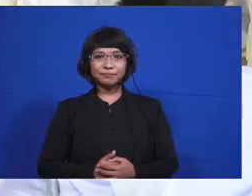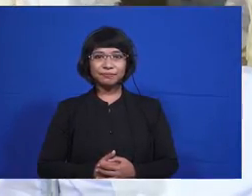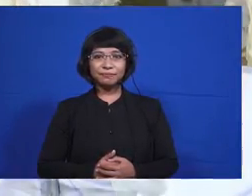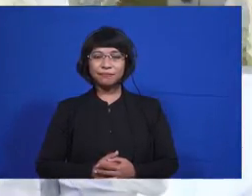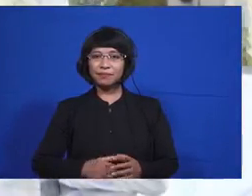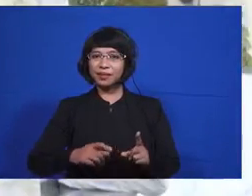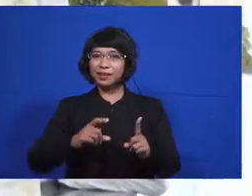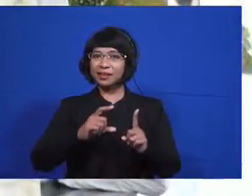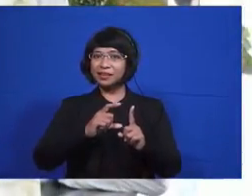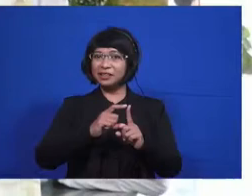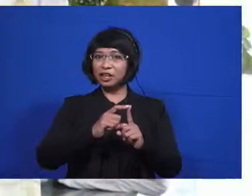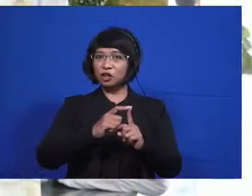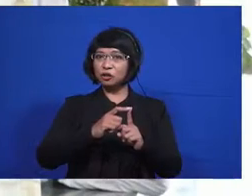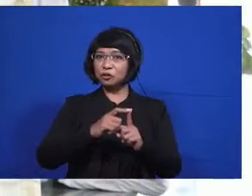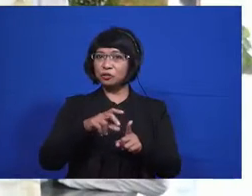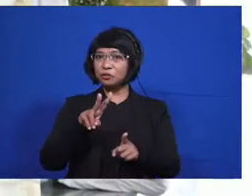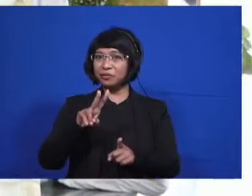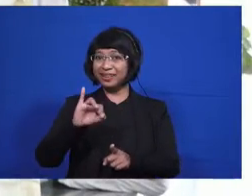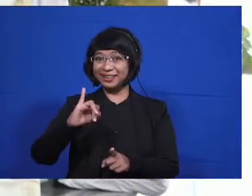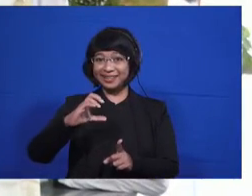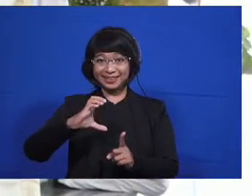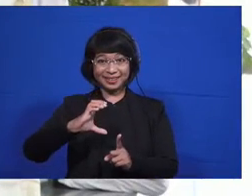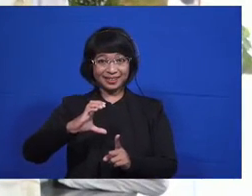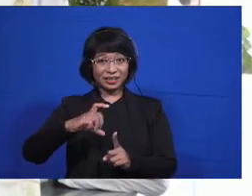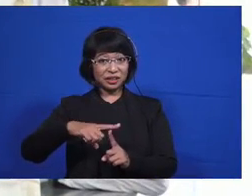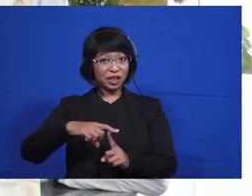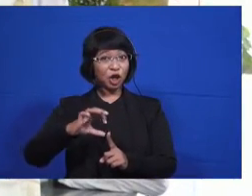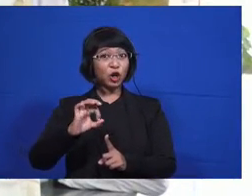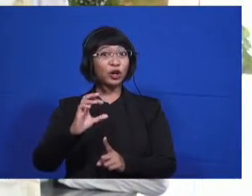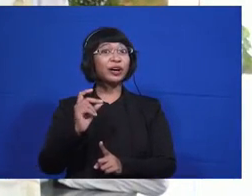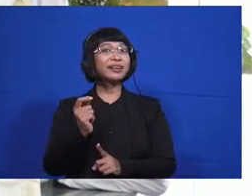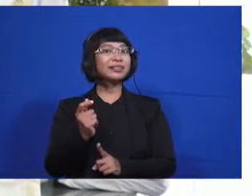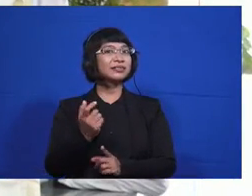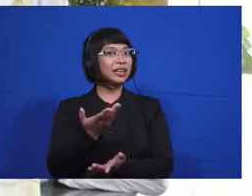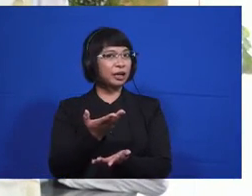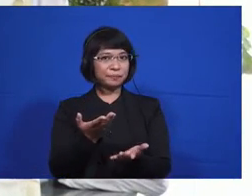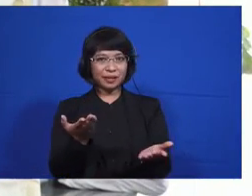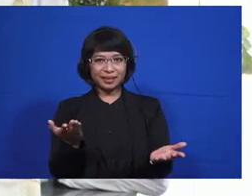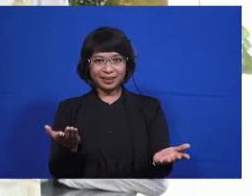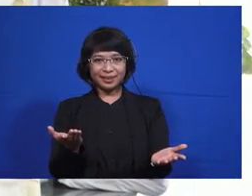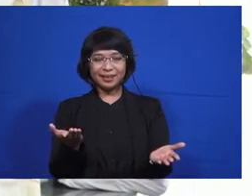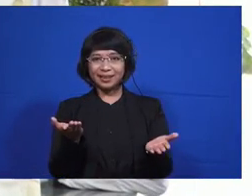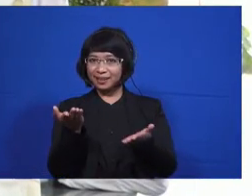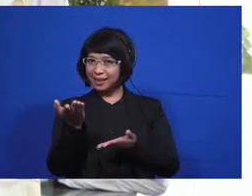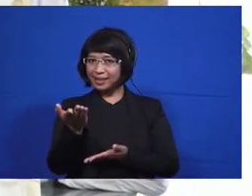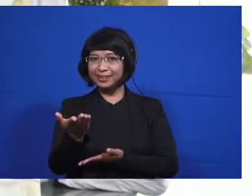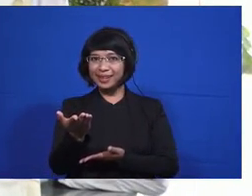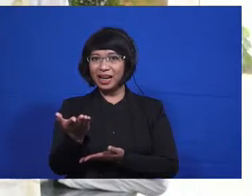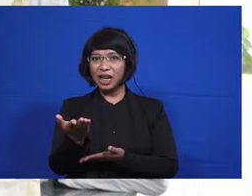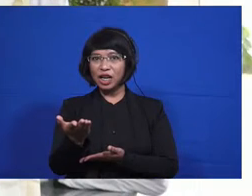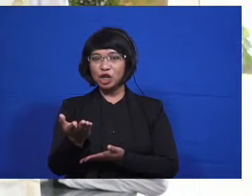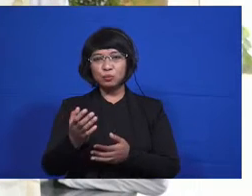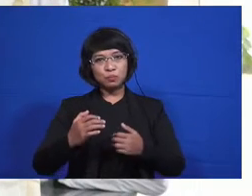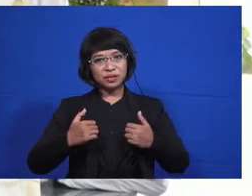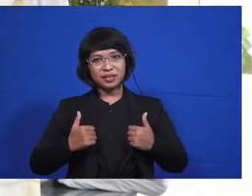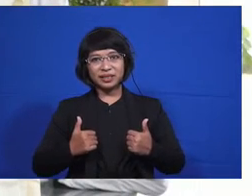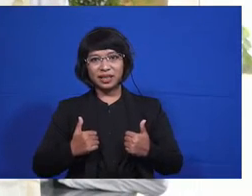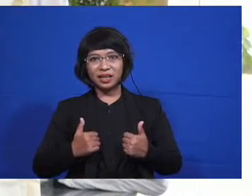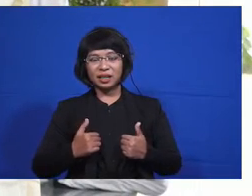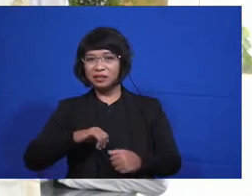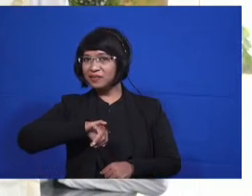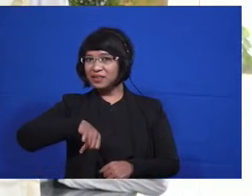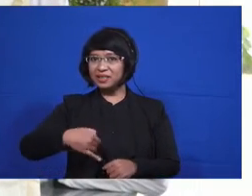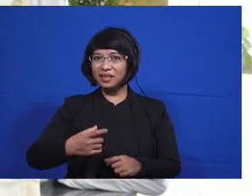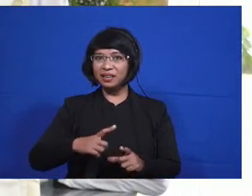Diakon Marcelinus Victor Derajat Setiawan, apakah Anda bersedia berjanji untuk menghormati dan